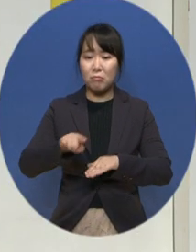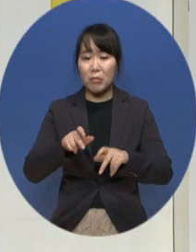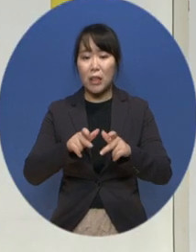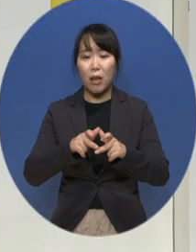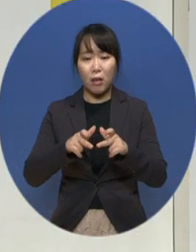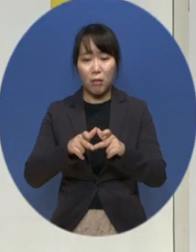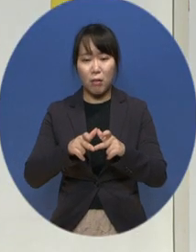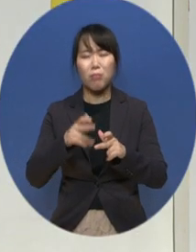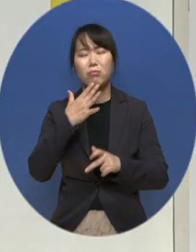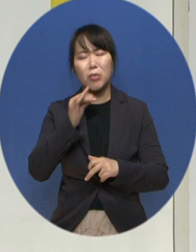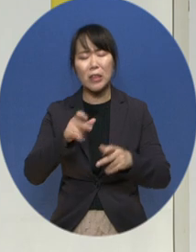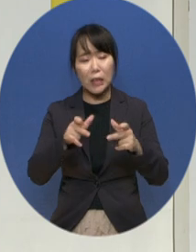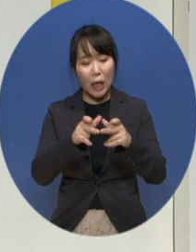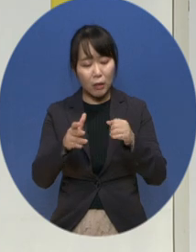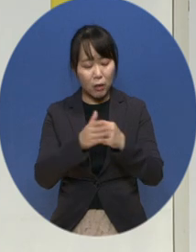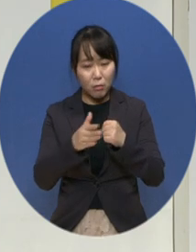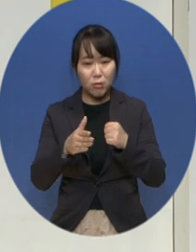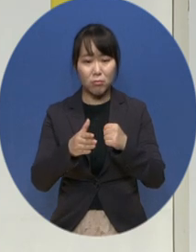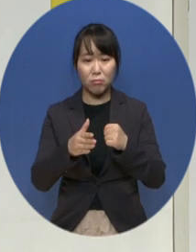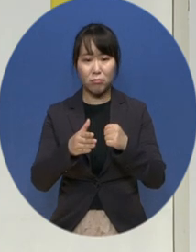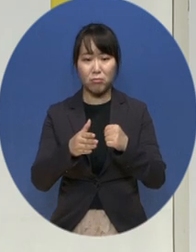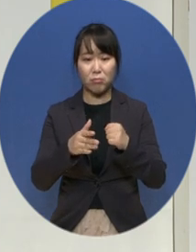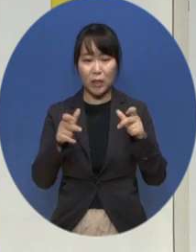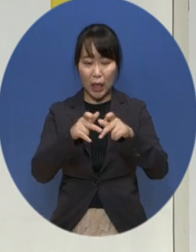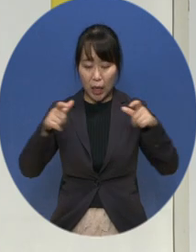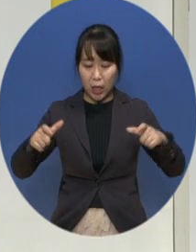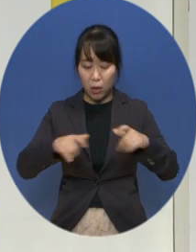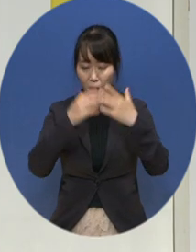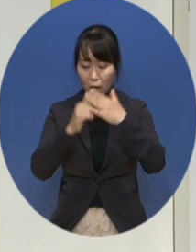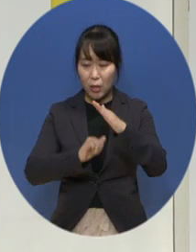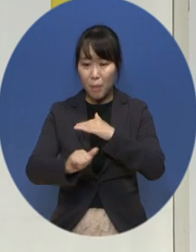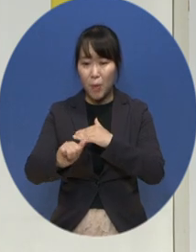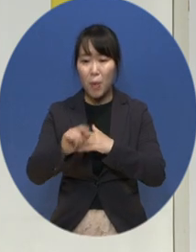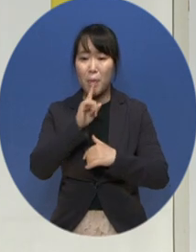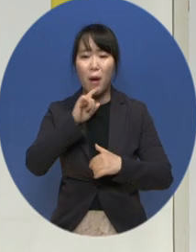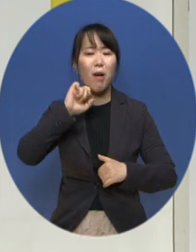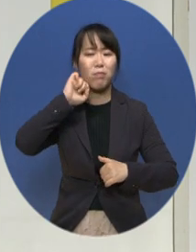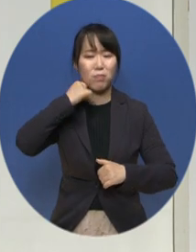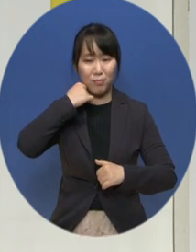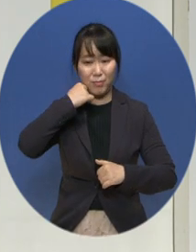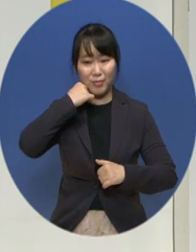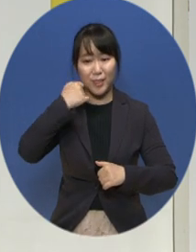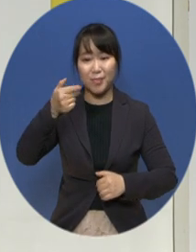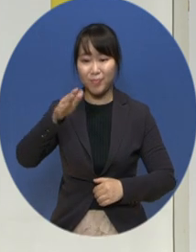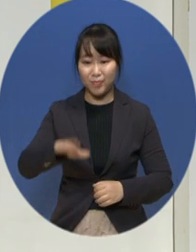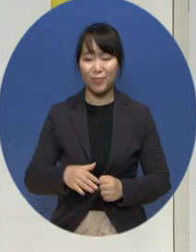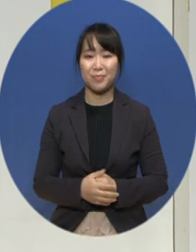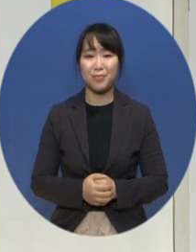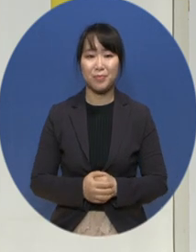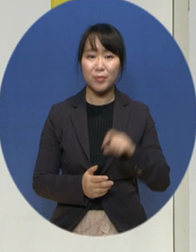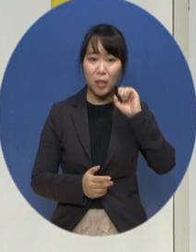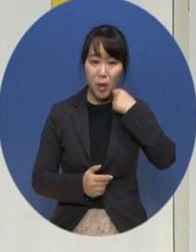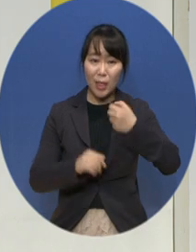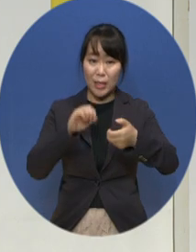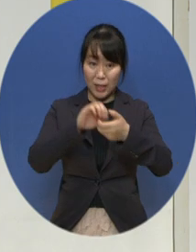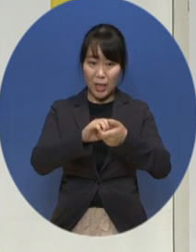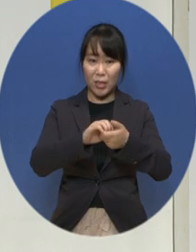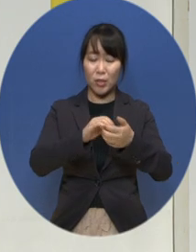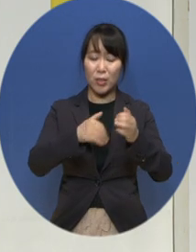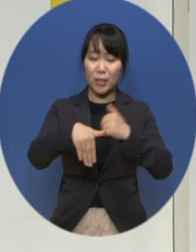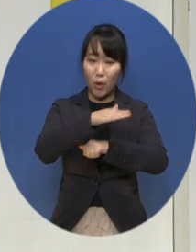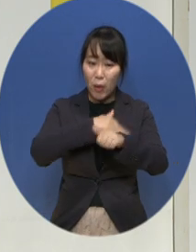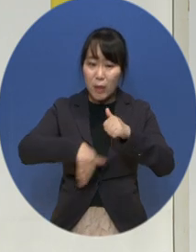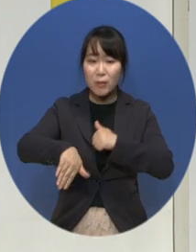물론 장애인이라고 해서 장애인 길을 다 대표 한다고는 볼 순 없겠죠 예 그러나 그 어려움 제약 조건의 서